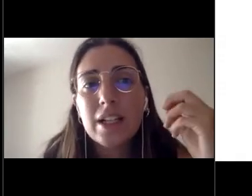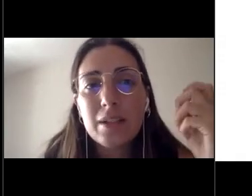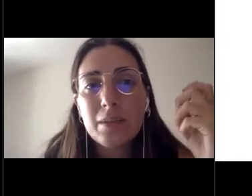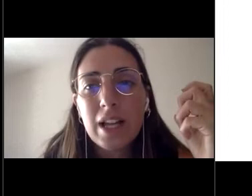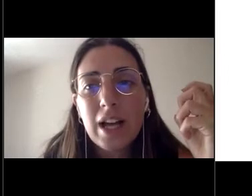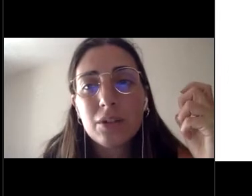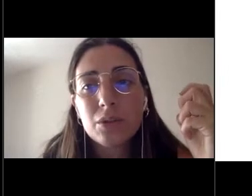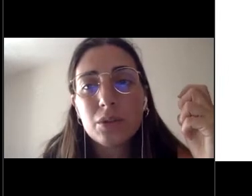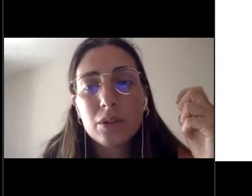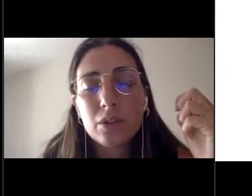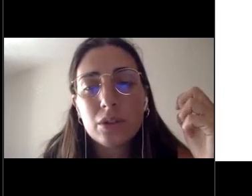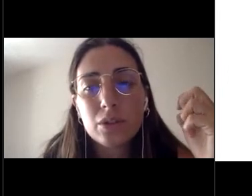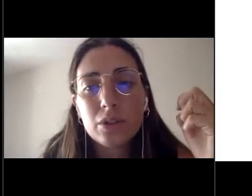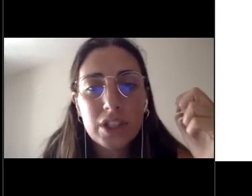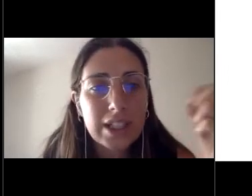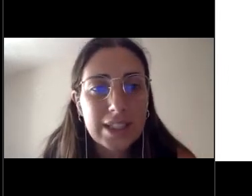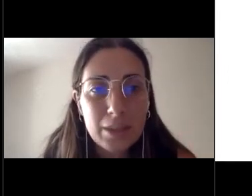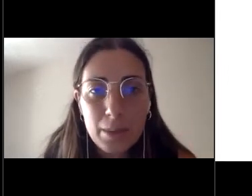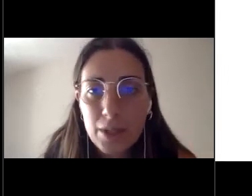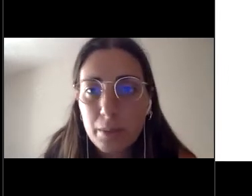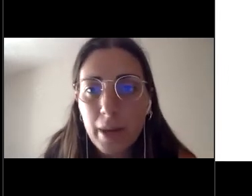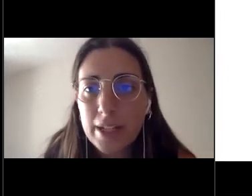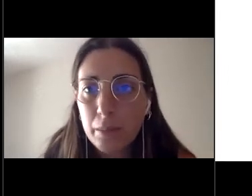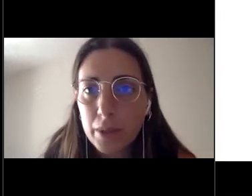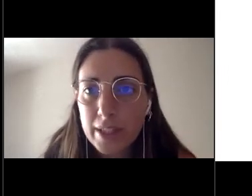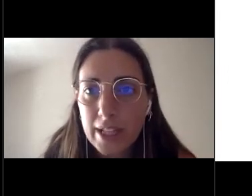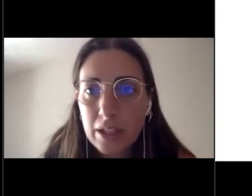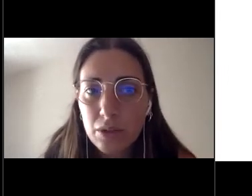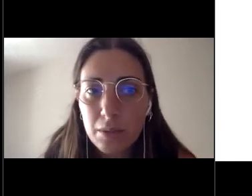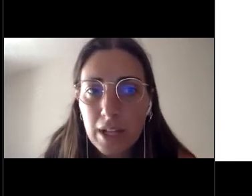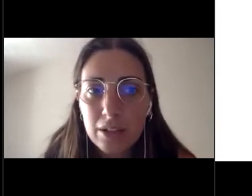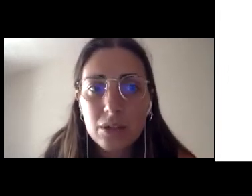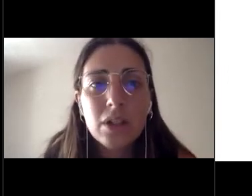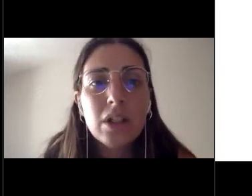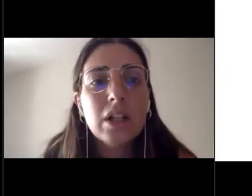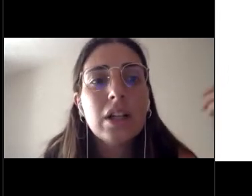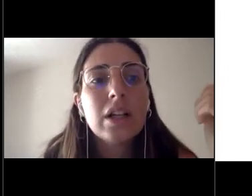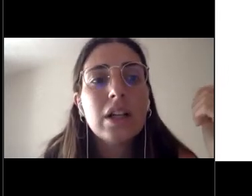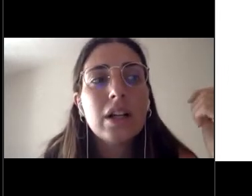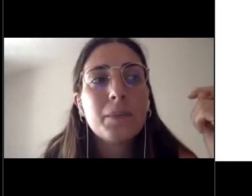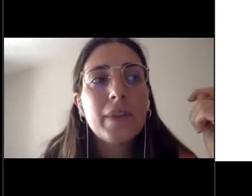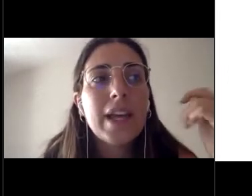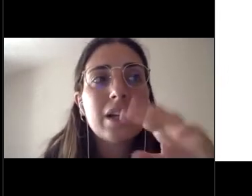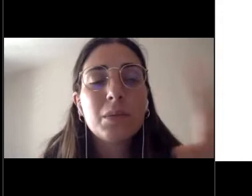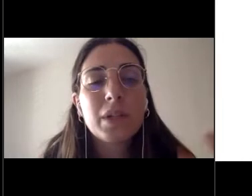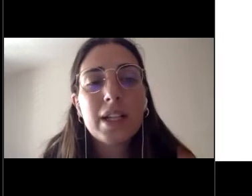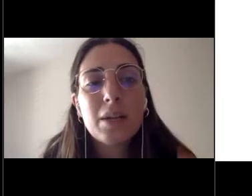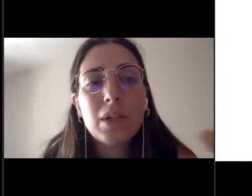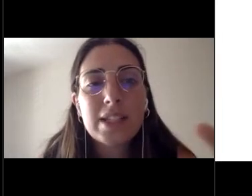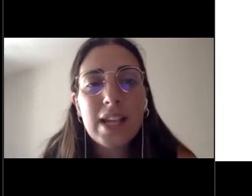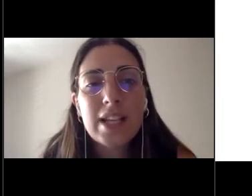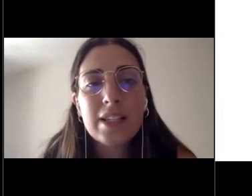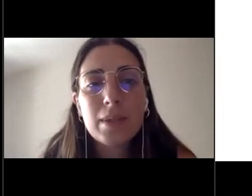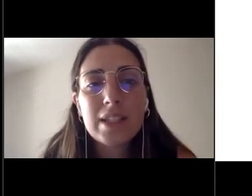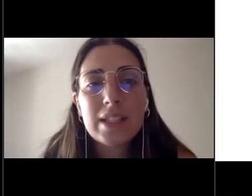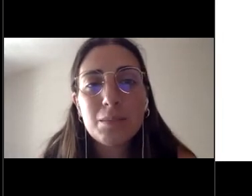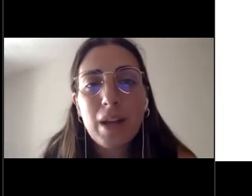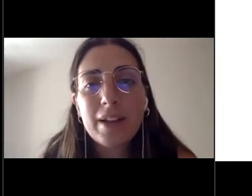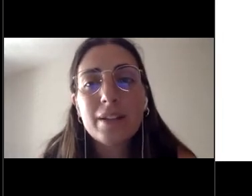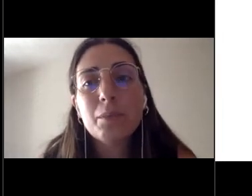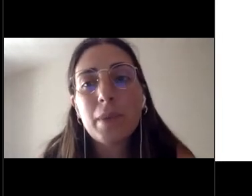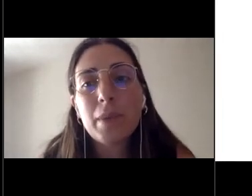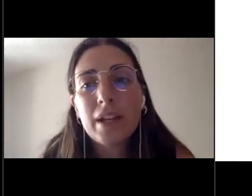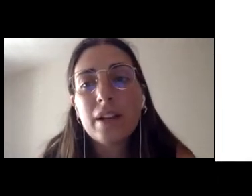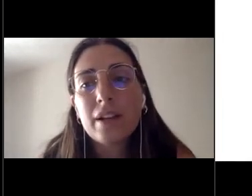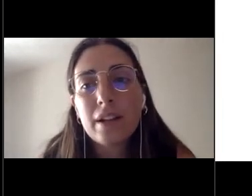di milano dove c'è la serie principale del politecnico di milano e lavoreremo una serie di business